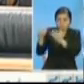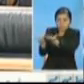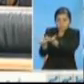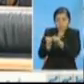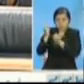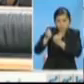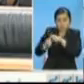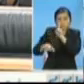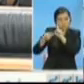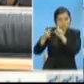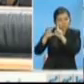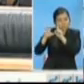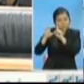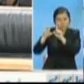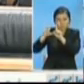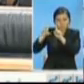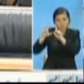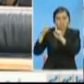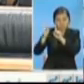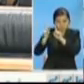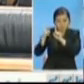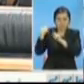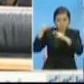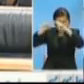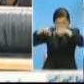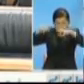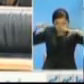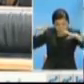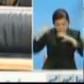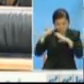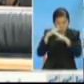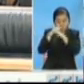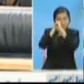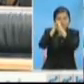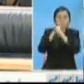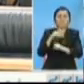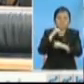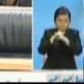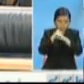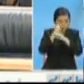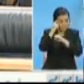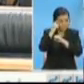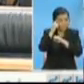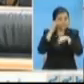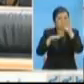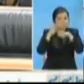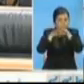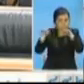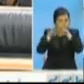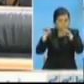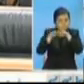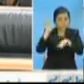17,000 1,300 1,500ผมศึกษาเรื่องนี้อย่างตกผลึกมากท่านประธานนะผมดูแล้วเนี่ยยังต่ำถ้าเป็นไปตามหลักเกณฑ์ความชื้